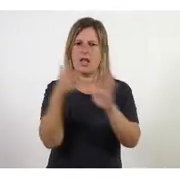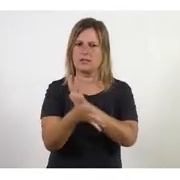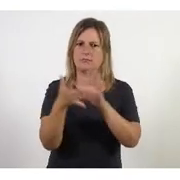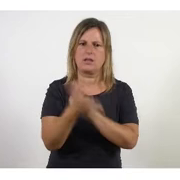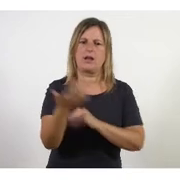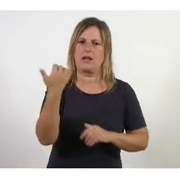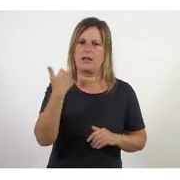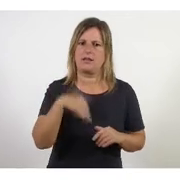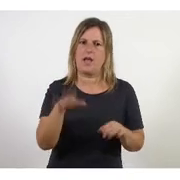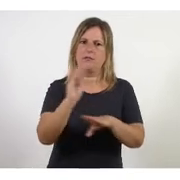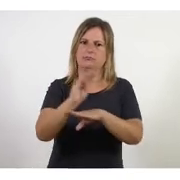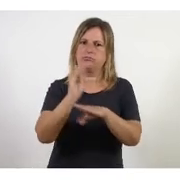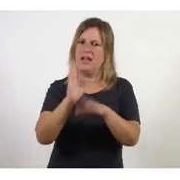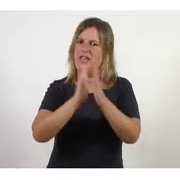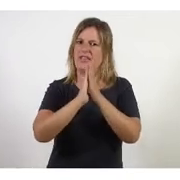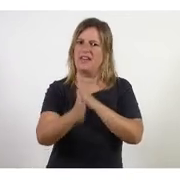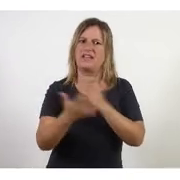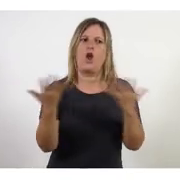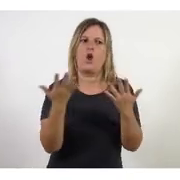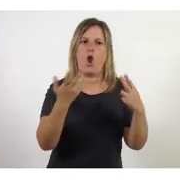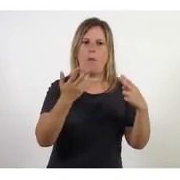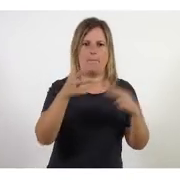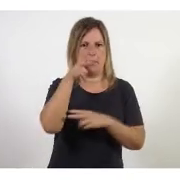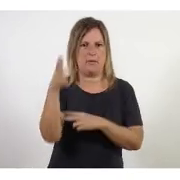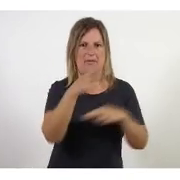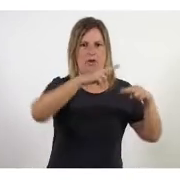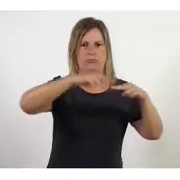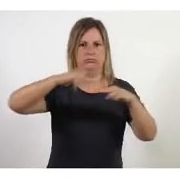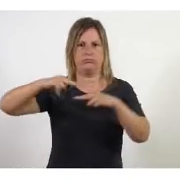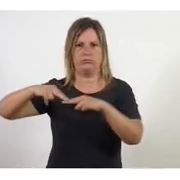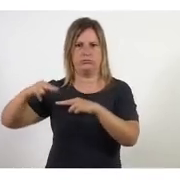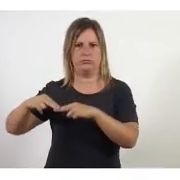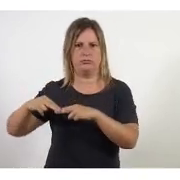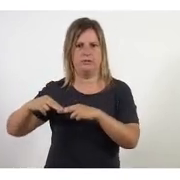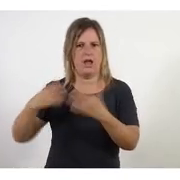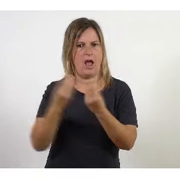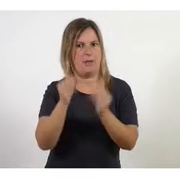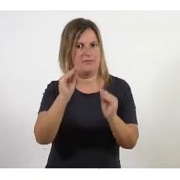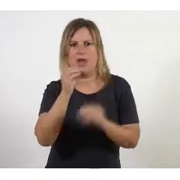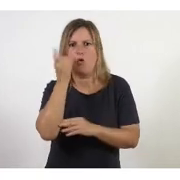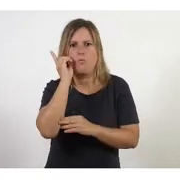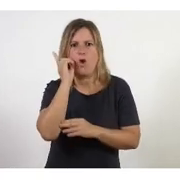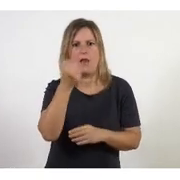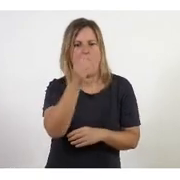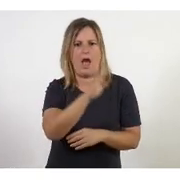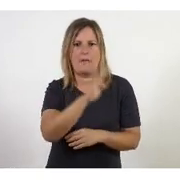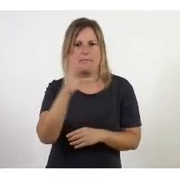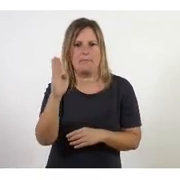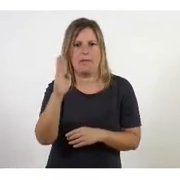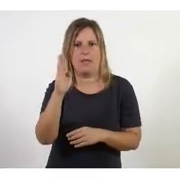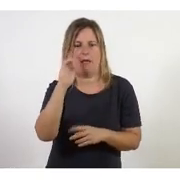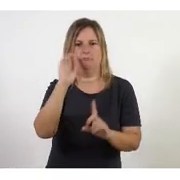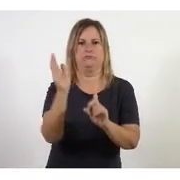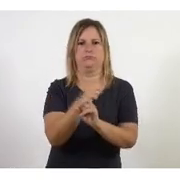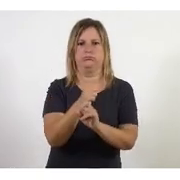matèria, el que faré és ensenyar-vos en directe com muntar un petit vídeo, vale? amb el vostre mòbil, amb una aplicació que vaig descobrir